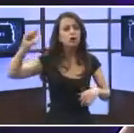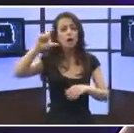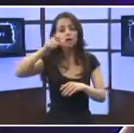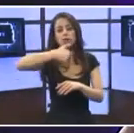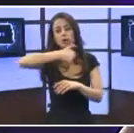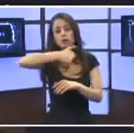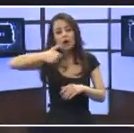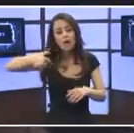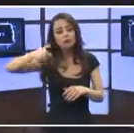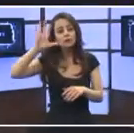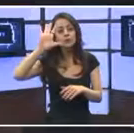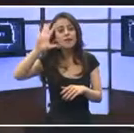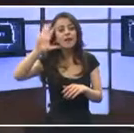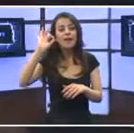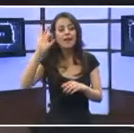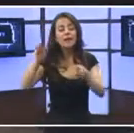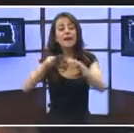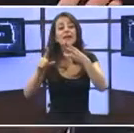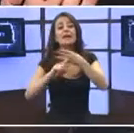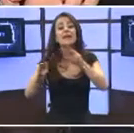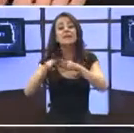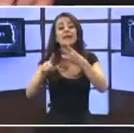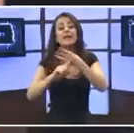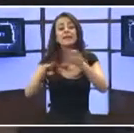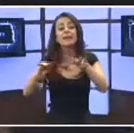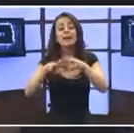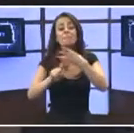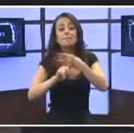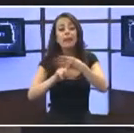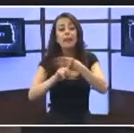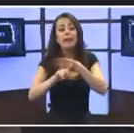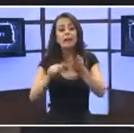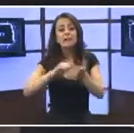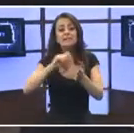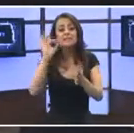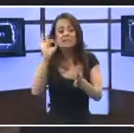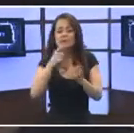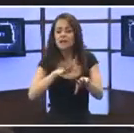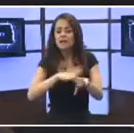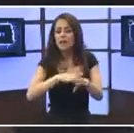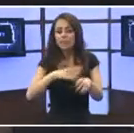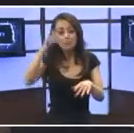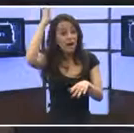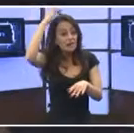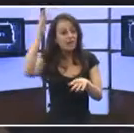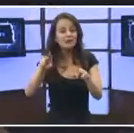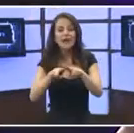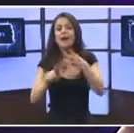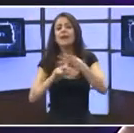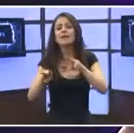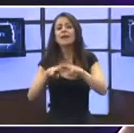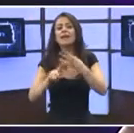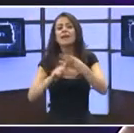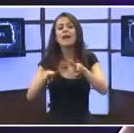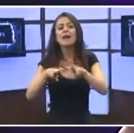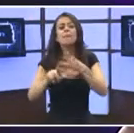kekemeyi sıfıra indirgedik. Tebrik ediyoruz başkanım. Bağcılar'da bir tane kekeme kalmayana kadar bu hizmetimiz ne devam edecek. Tebrikler başkanım. Peki bundan sonraki projeleriniz